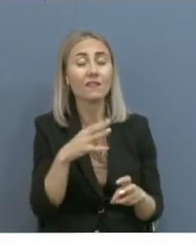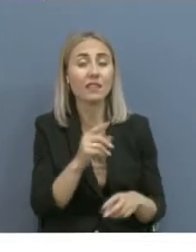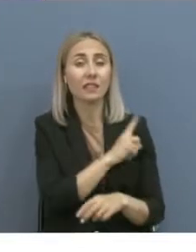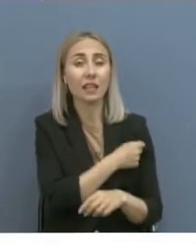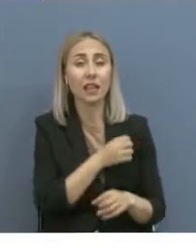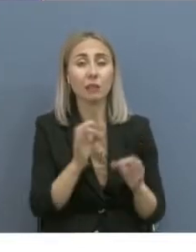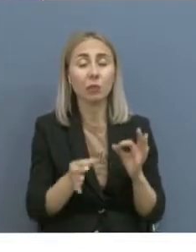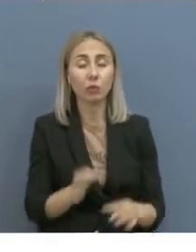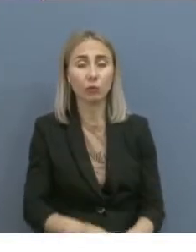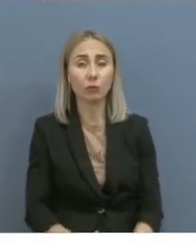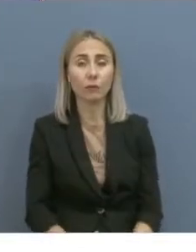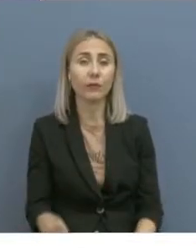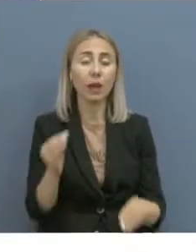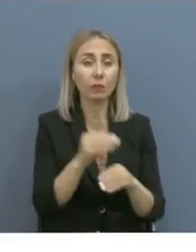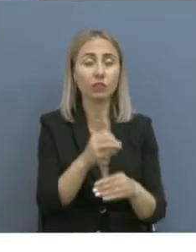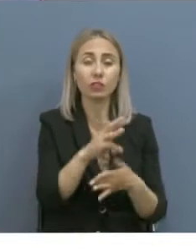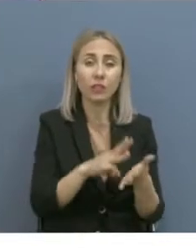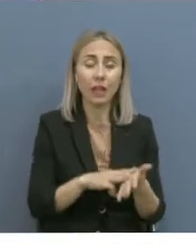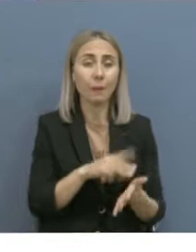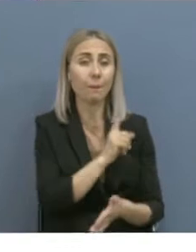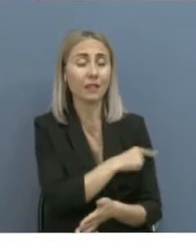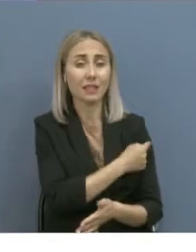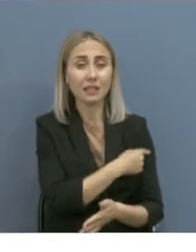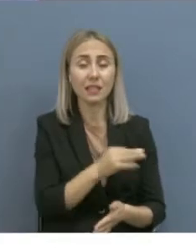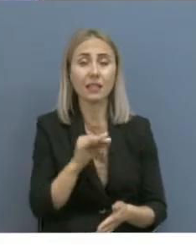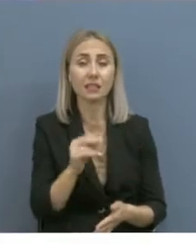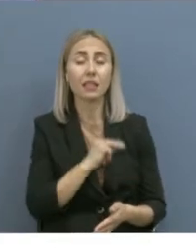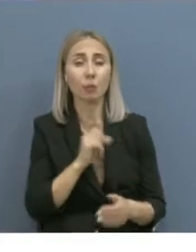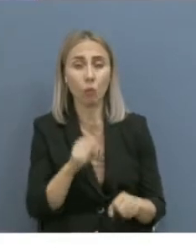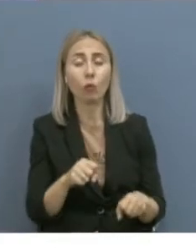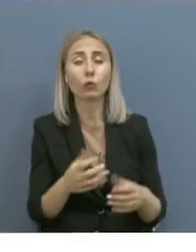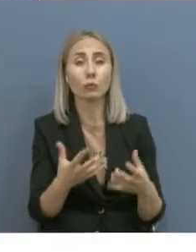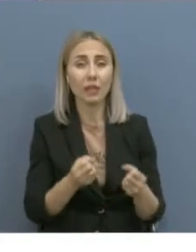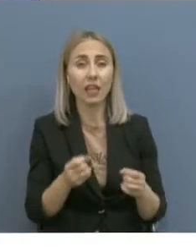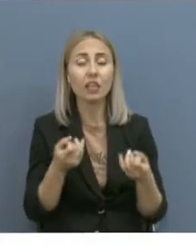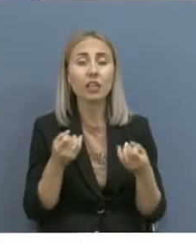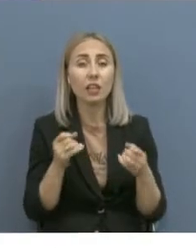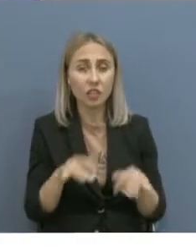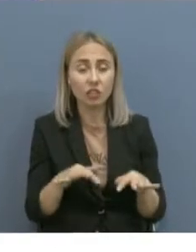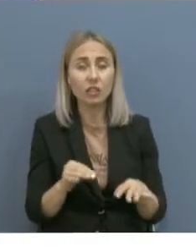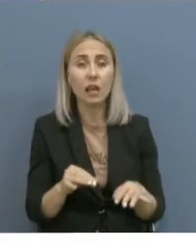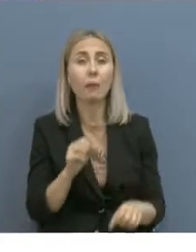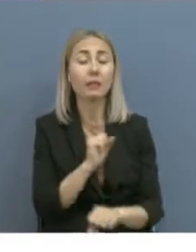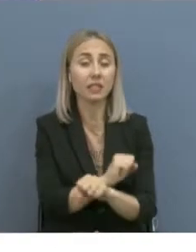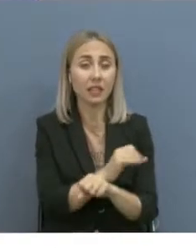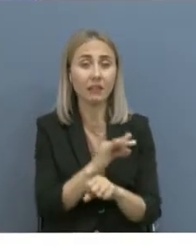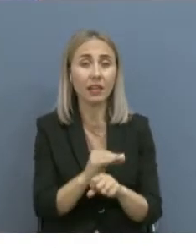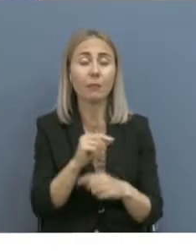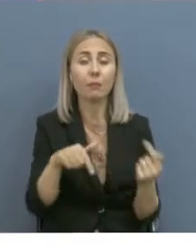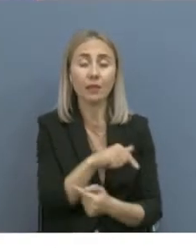дәрігерлер кәсіпкерлік саласының жұмысын тоқтату туралы шешімде шығара алады. Бұған дейін мониторинг топтар ескерту, түсіндіру жұмыстарын